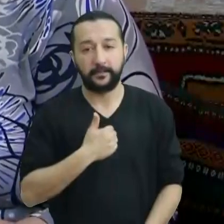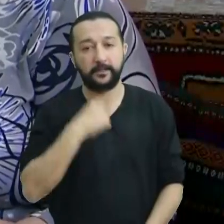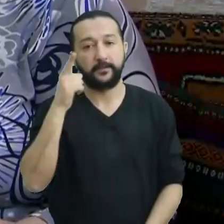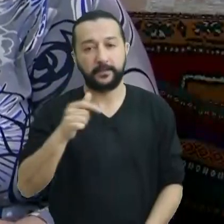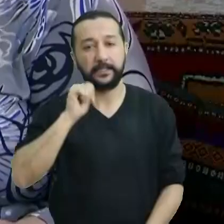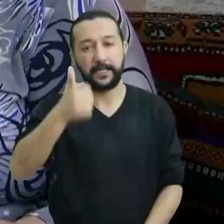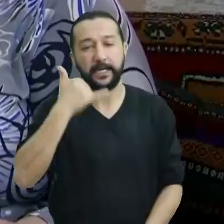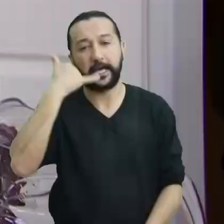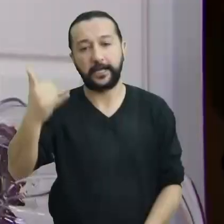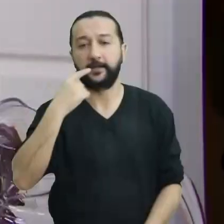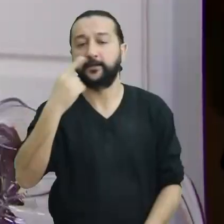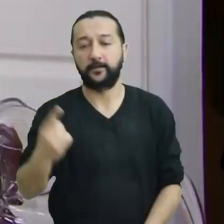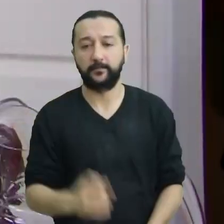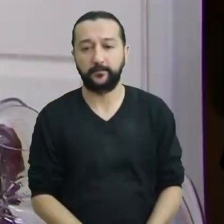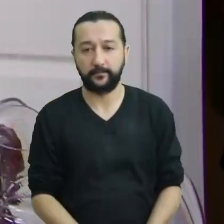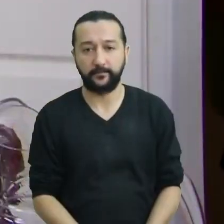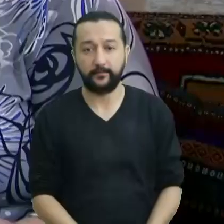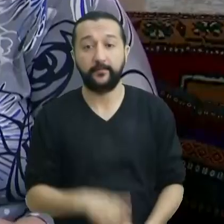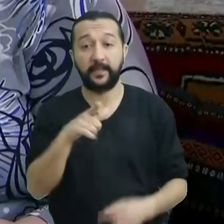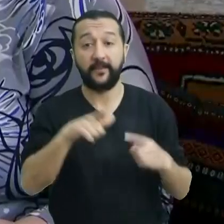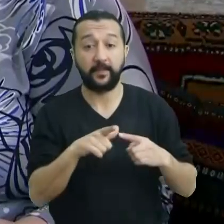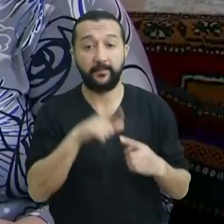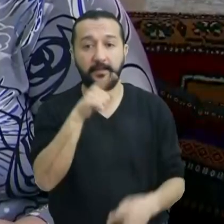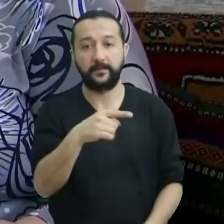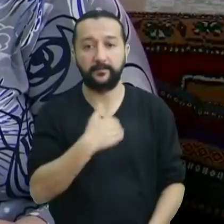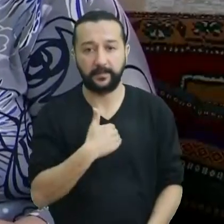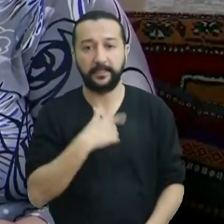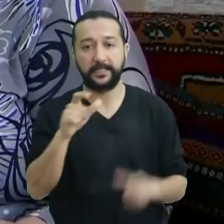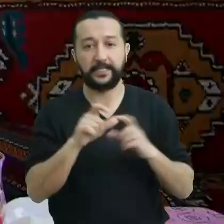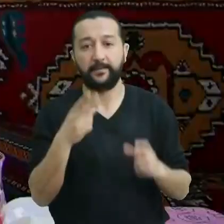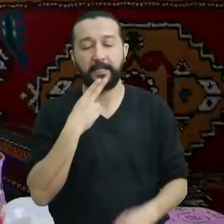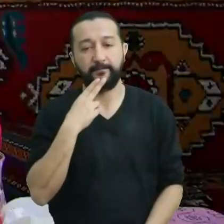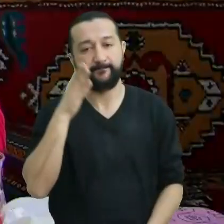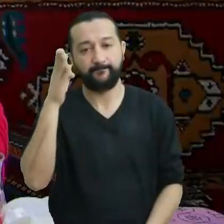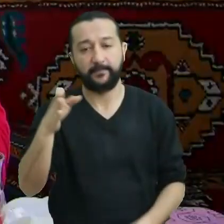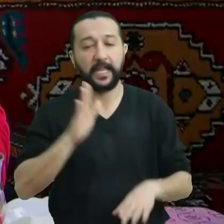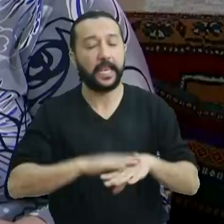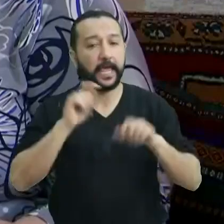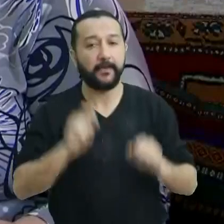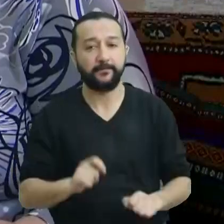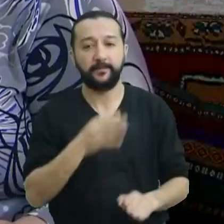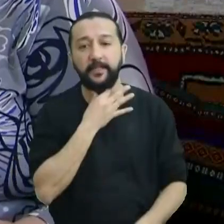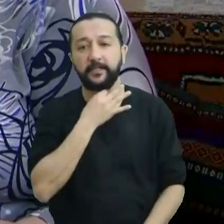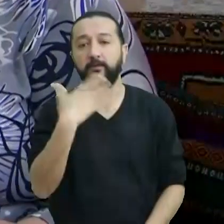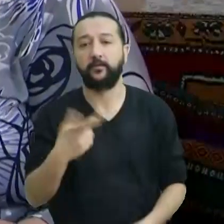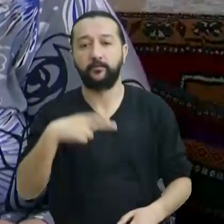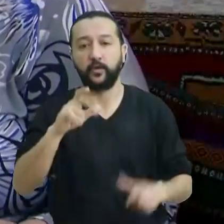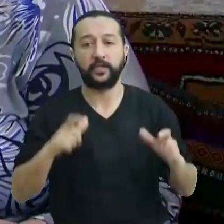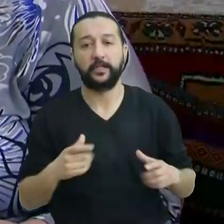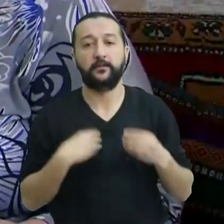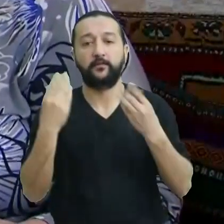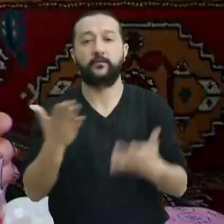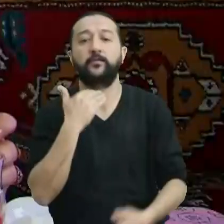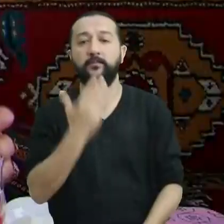ben yarın arar söylerim. Fatma ben Serpil Hanımlara ne yapsam da böyle boş tencereyi